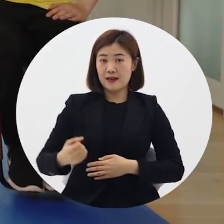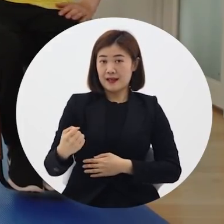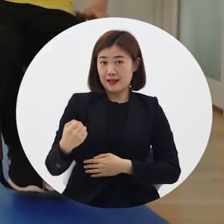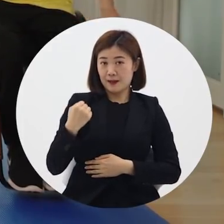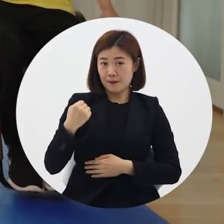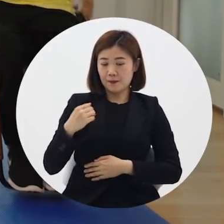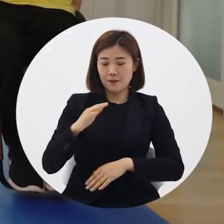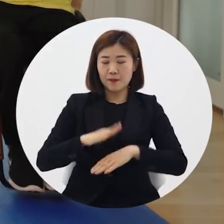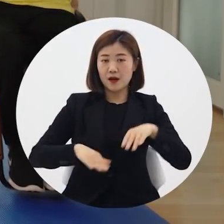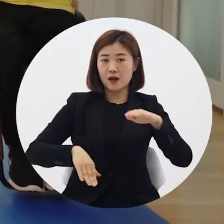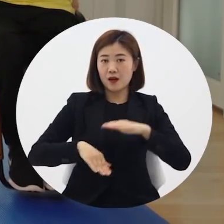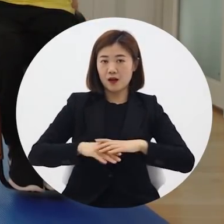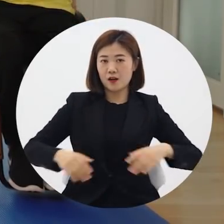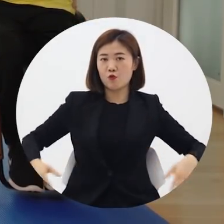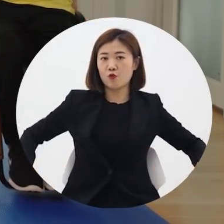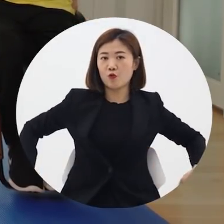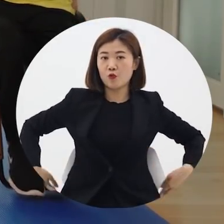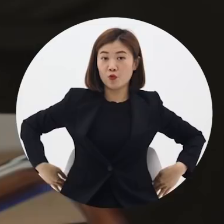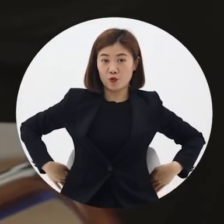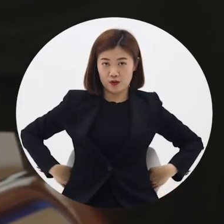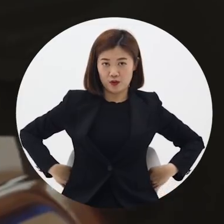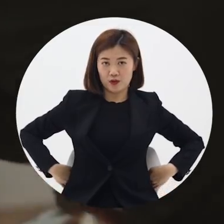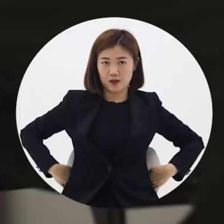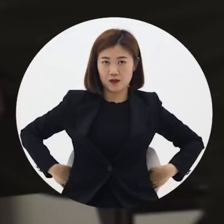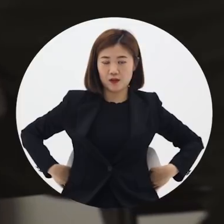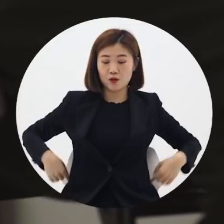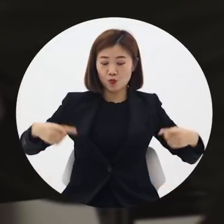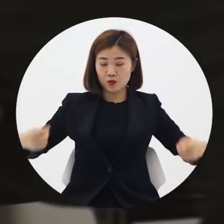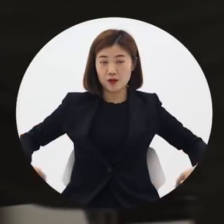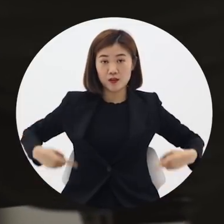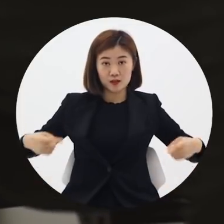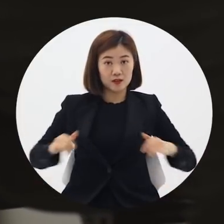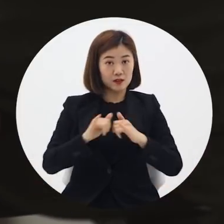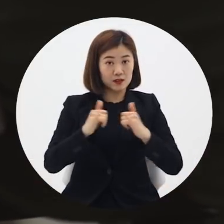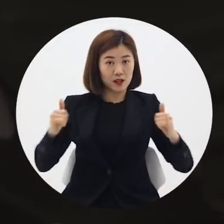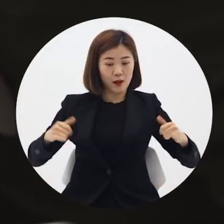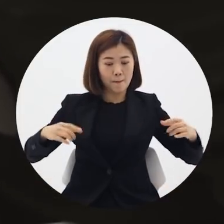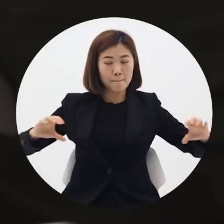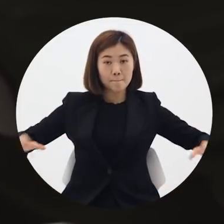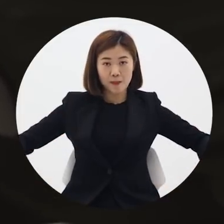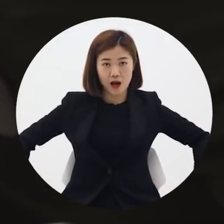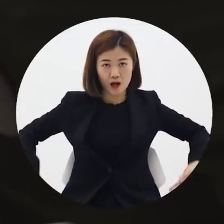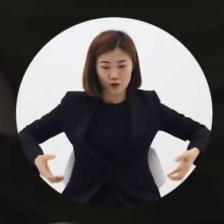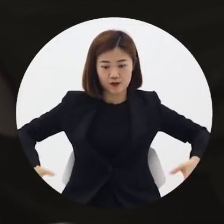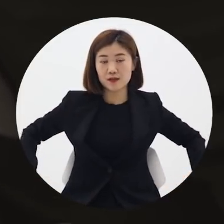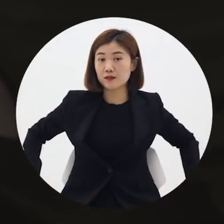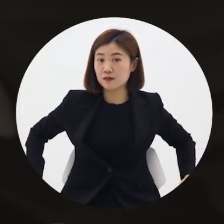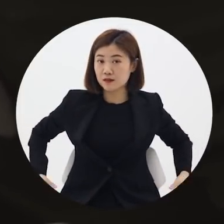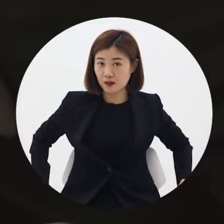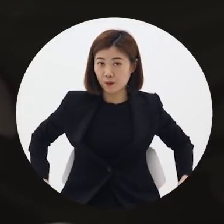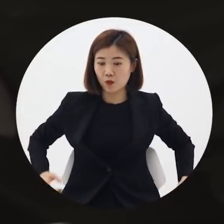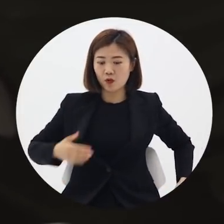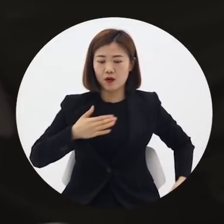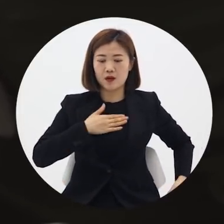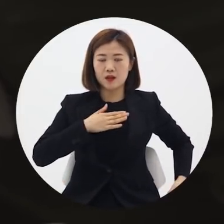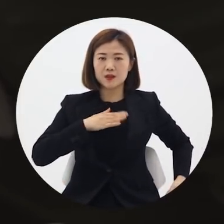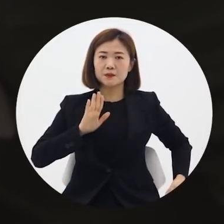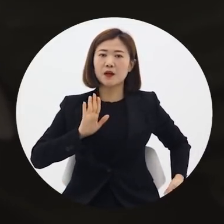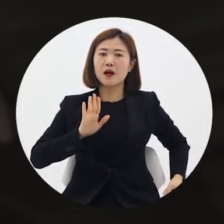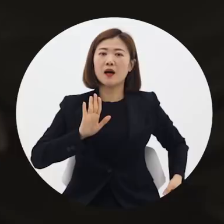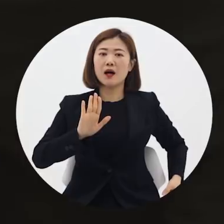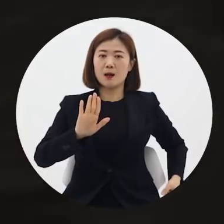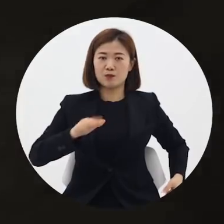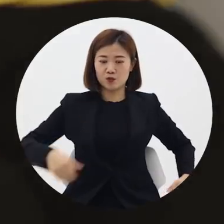팔을 뒤로 제쳐주십니다. 힘차 타신 분들은 힘차 뒷바퀴를 잡으시고 가슴을 앞으로